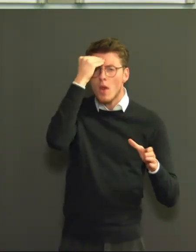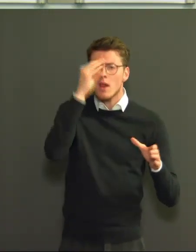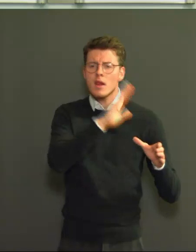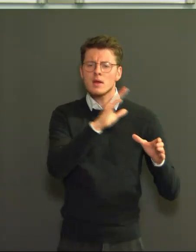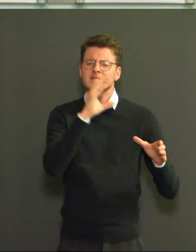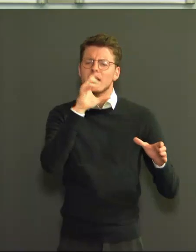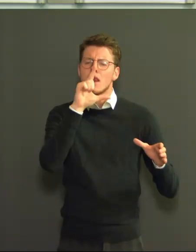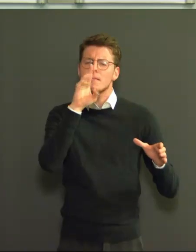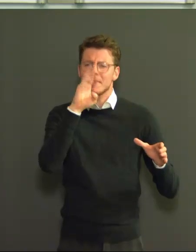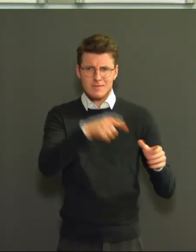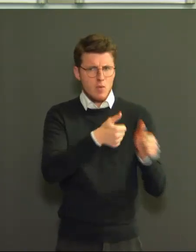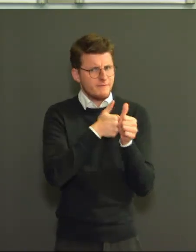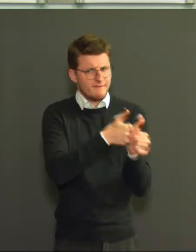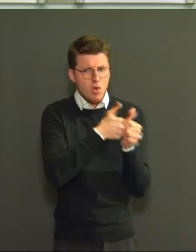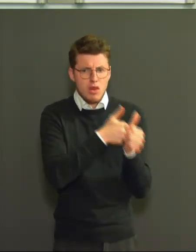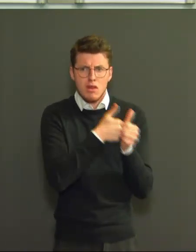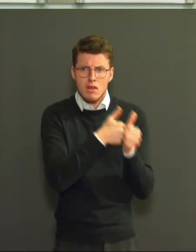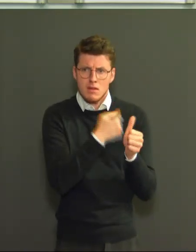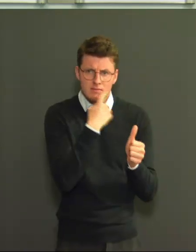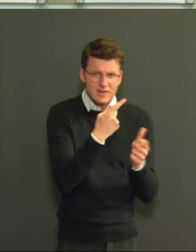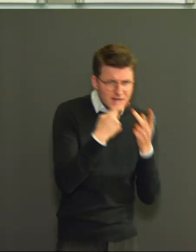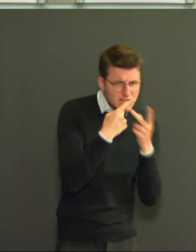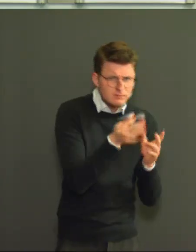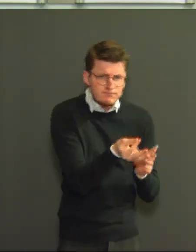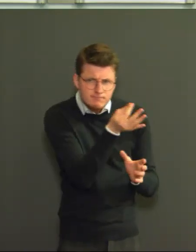CLB's en vaak getest worden.